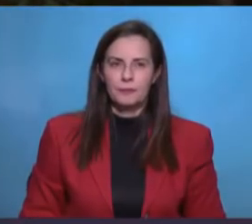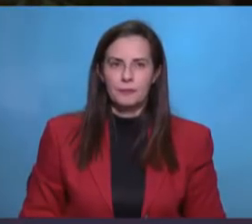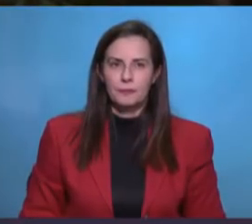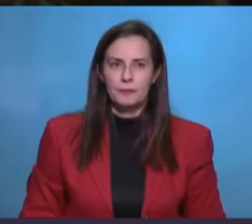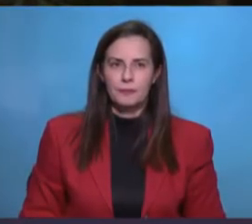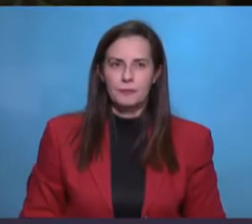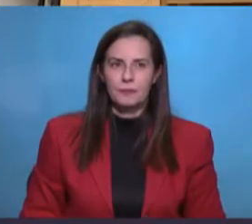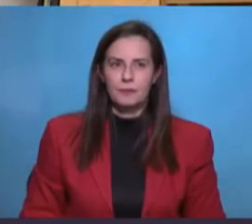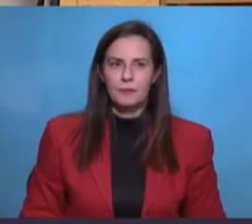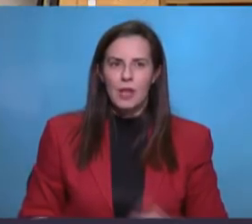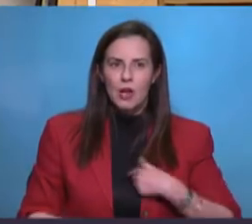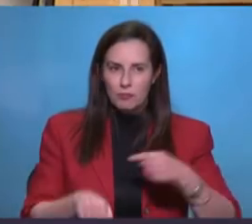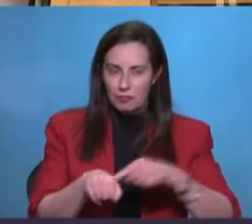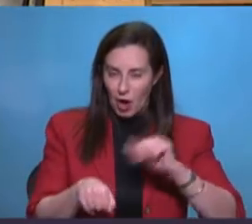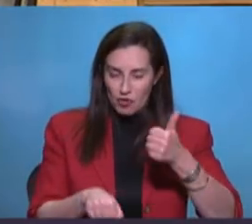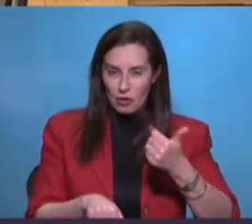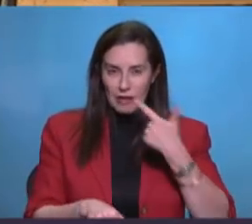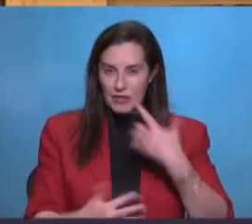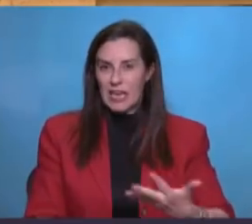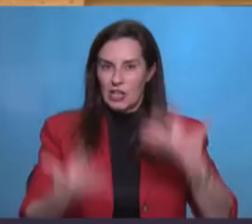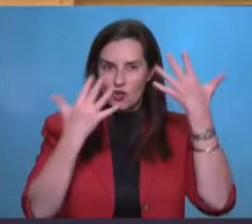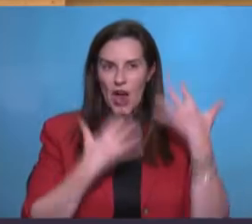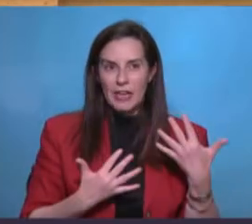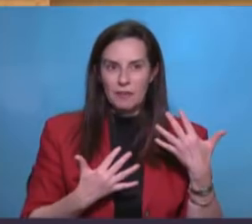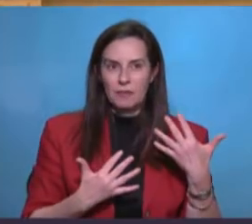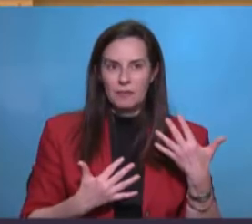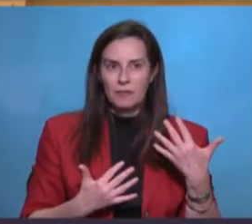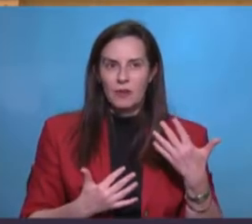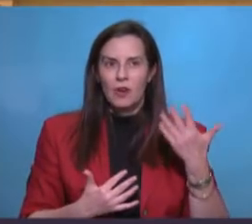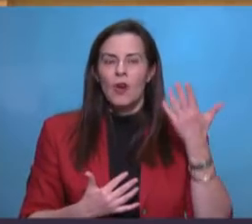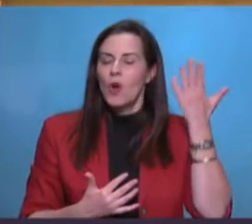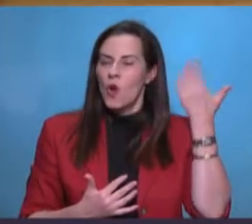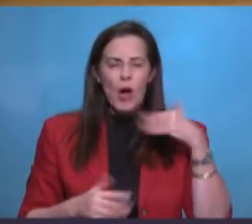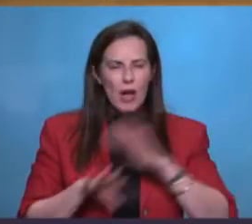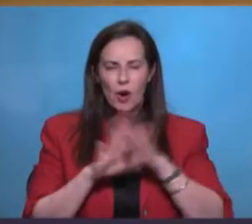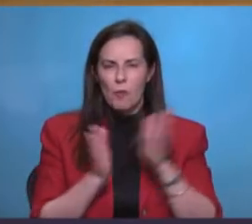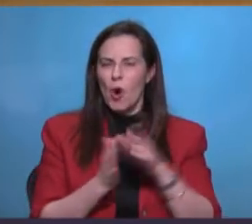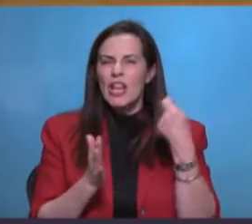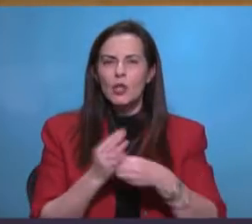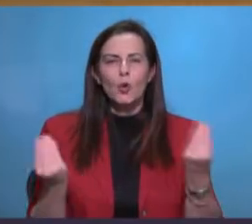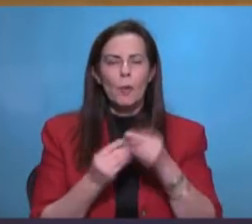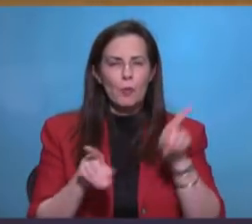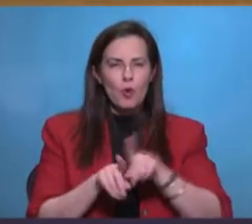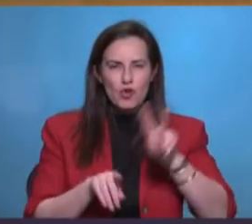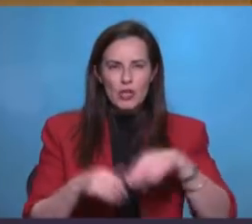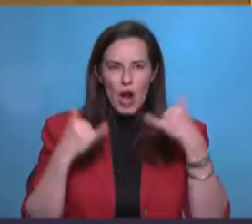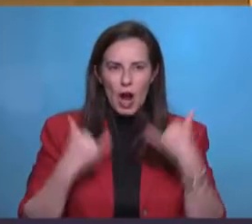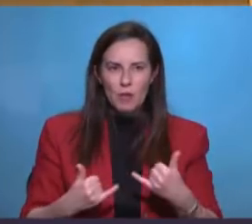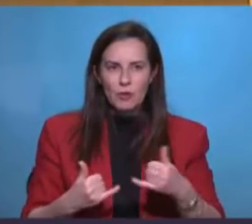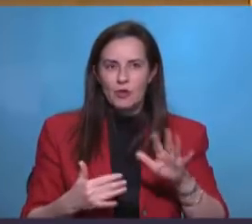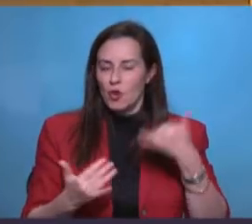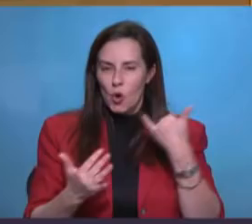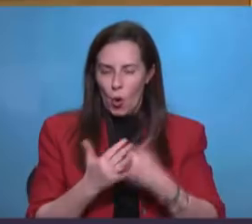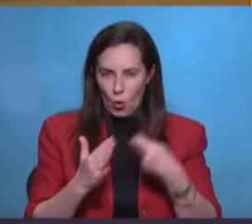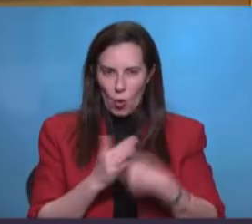כשאני הכנסתי את השבב הראשון שלי לפני כ-10 שנים, בעצם לא היה לקנות חומרה כמו שיש היום, שפשוט קונים